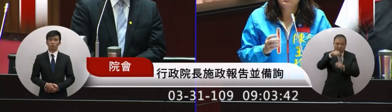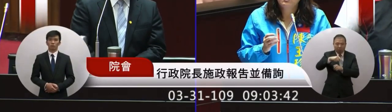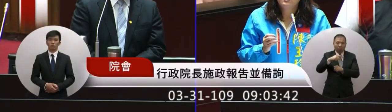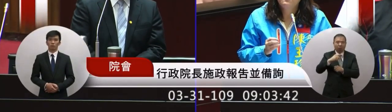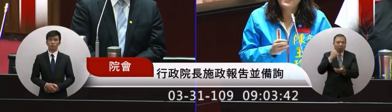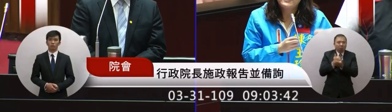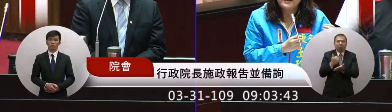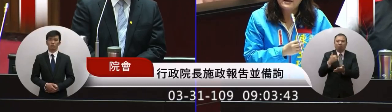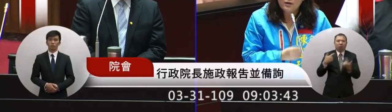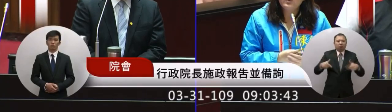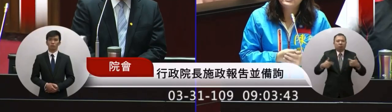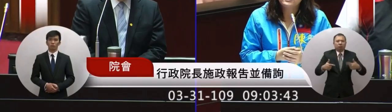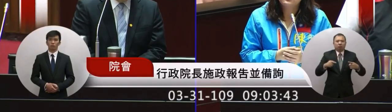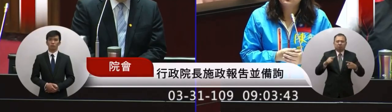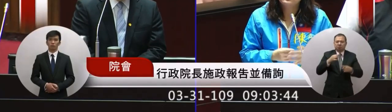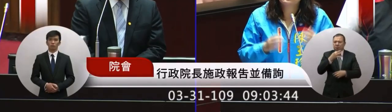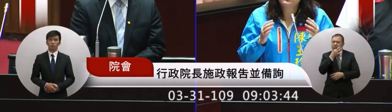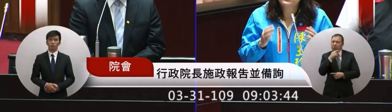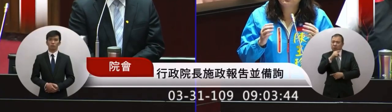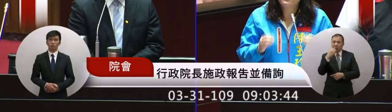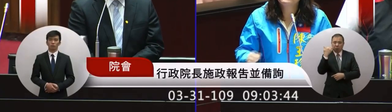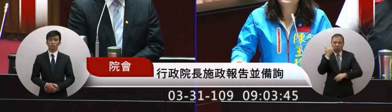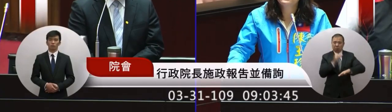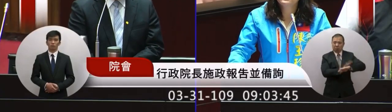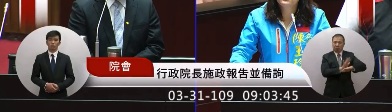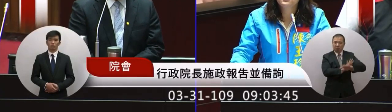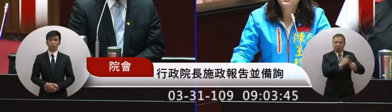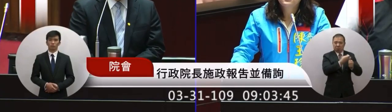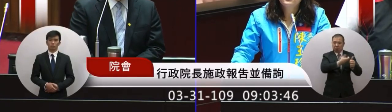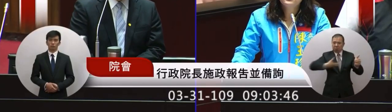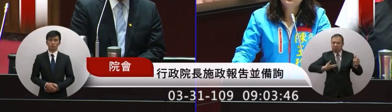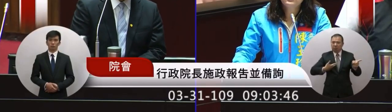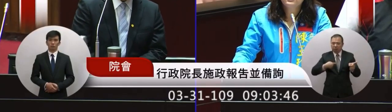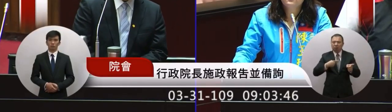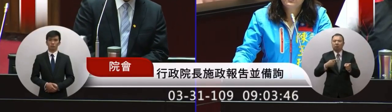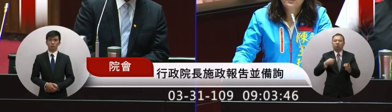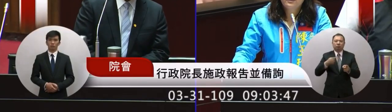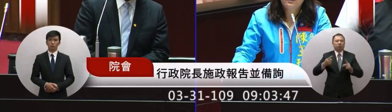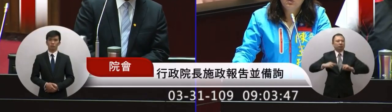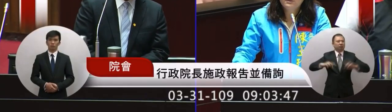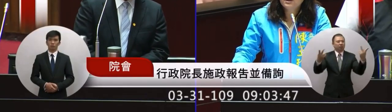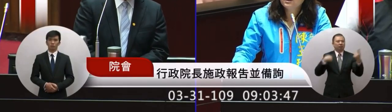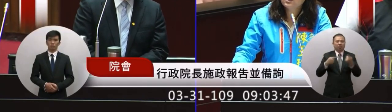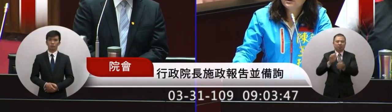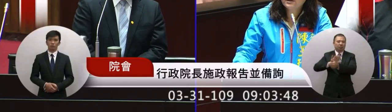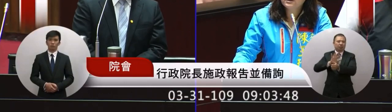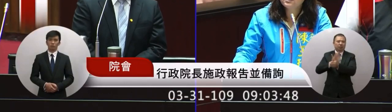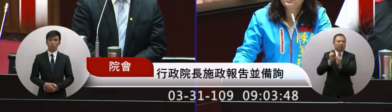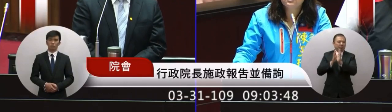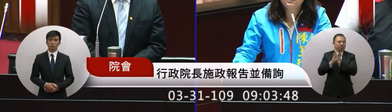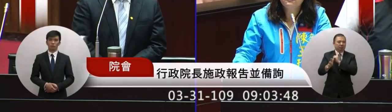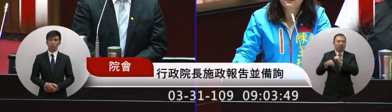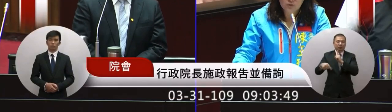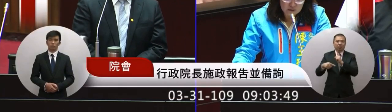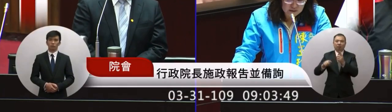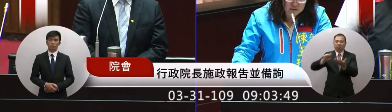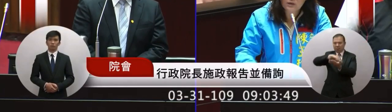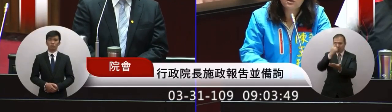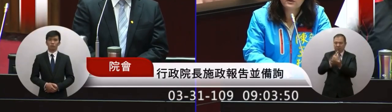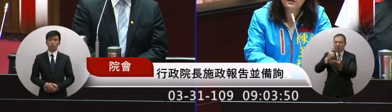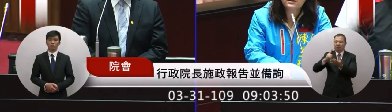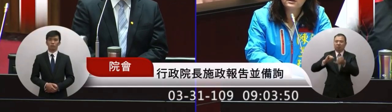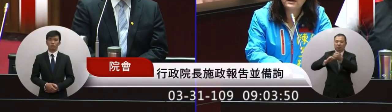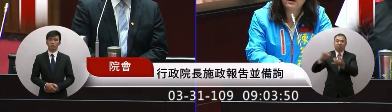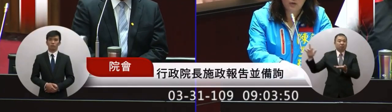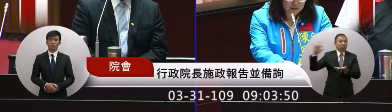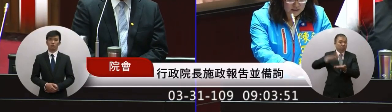有被感染的危险，所以就做这种包机的形式。那相对的，我们这个中央疫情指挥中心副指挥官陈